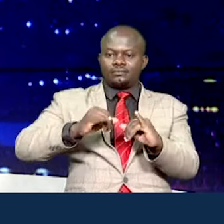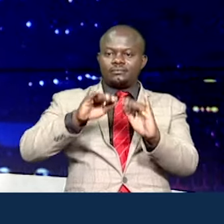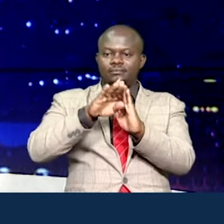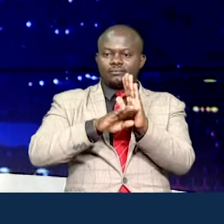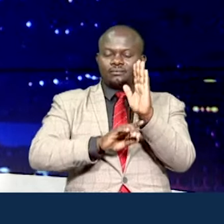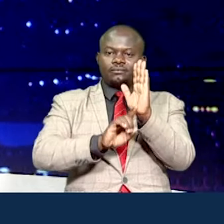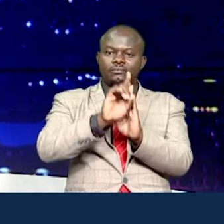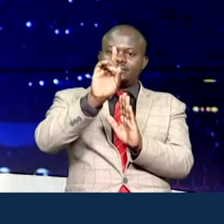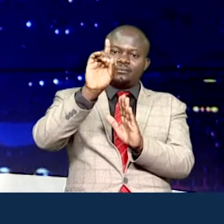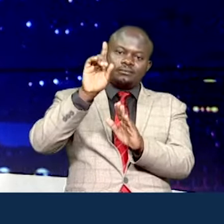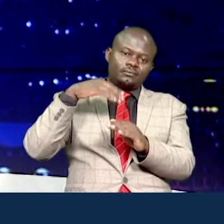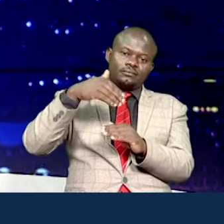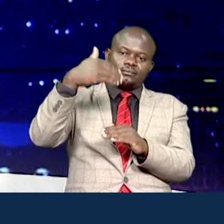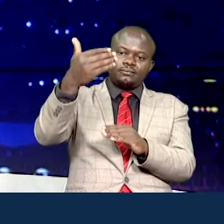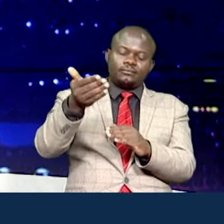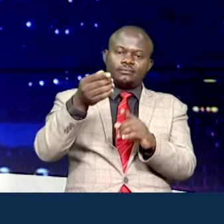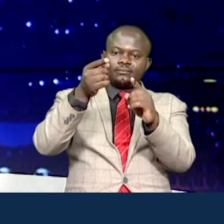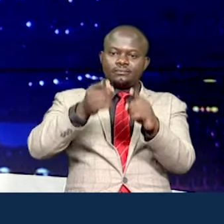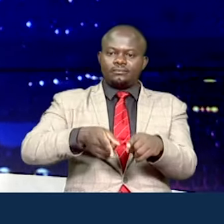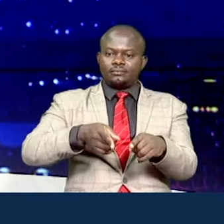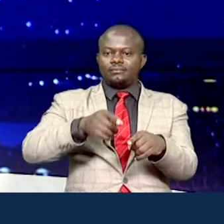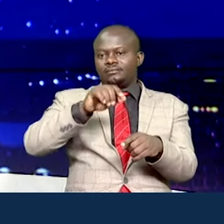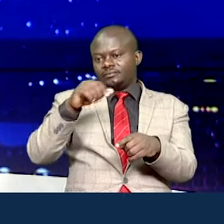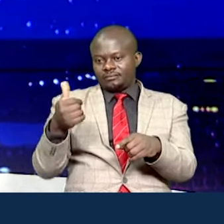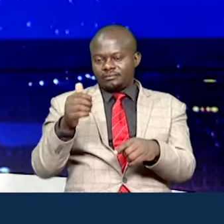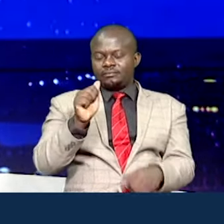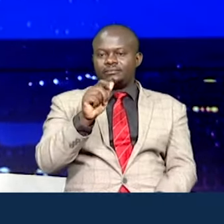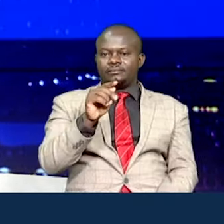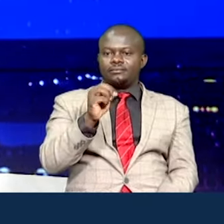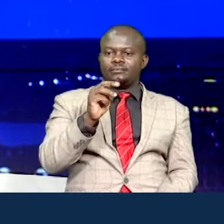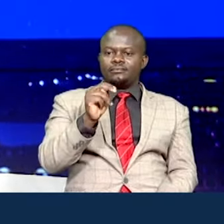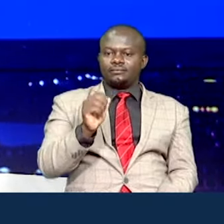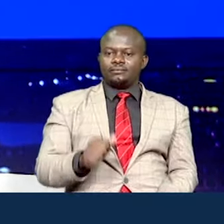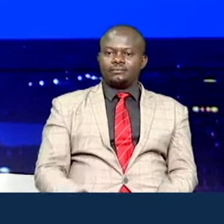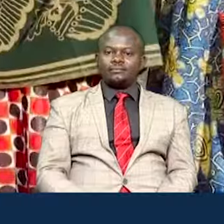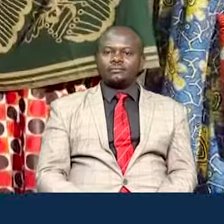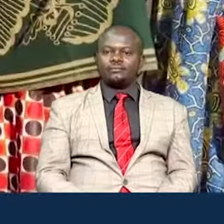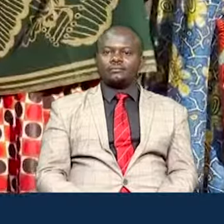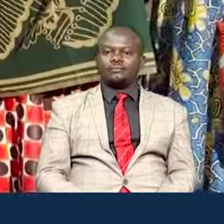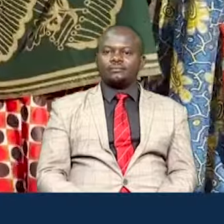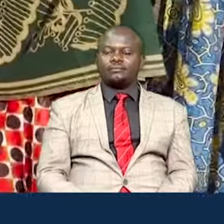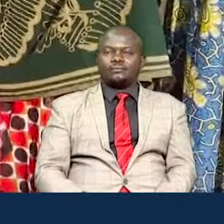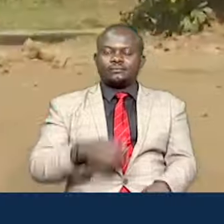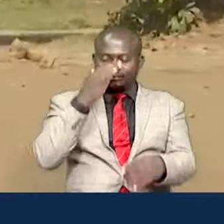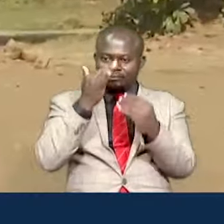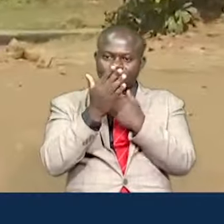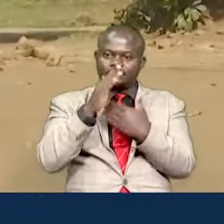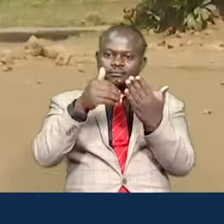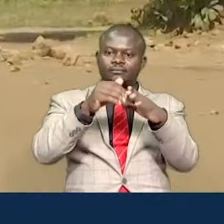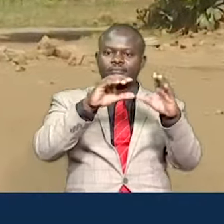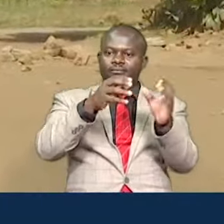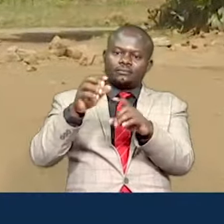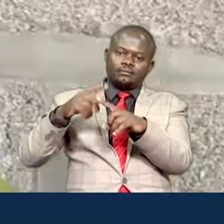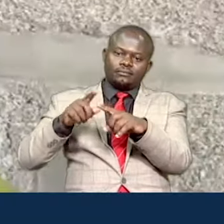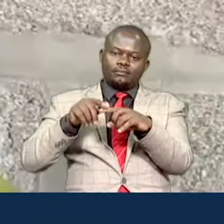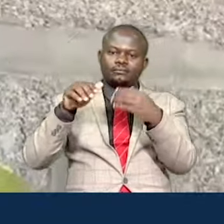z'iterambere bagiye babagezaho. Ibindi kuri inkuru turabigezwaho na Akimana Latifa. Mu majyepfo ibyiciro binyuranye